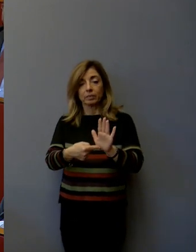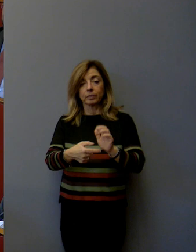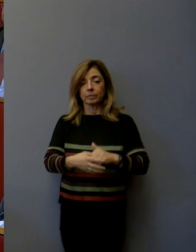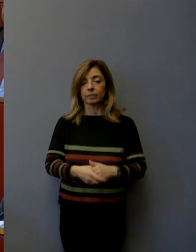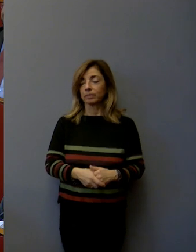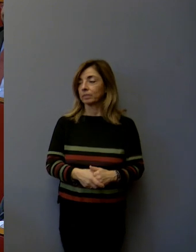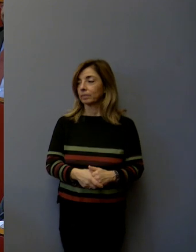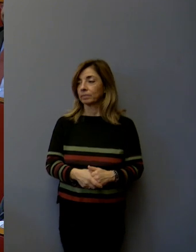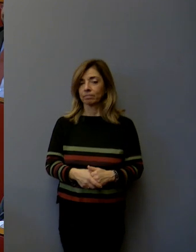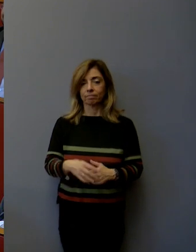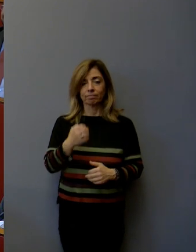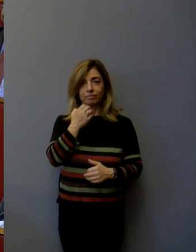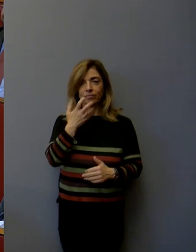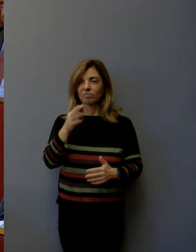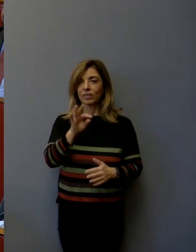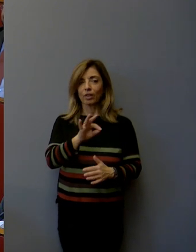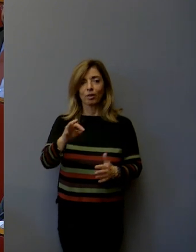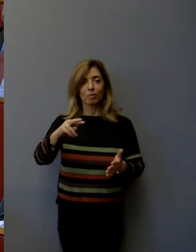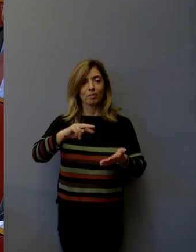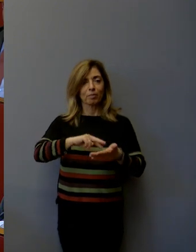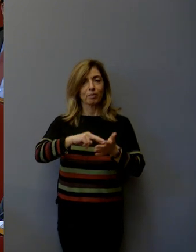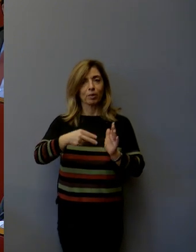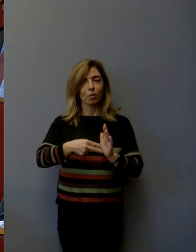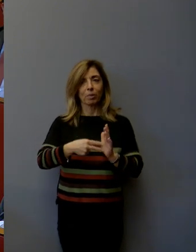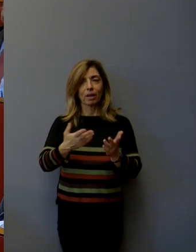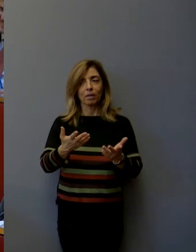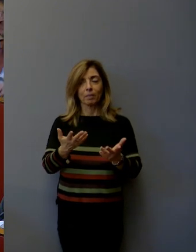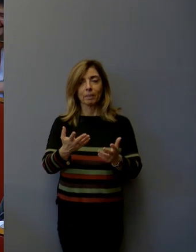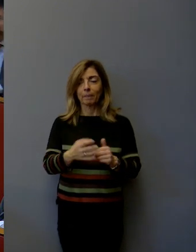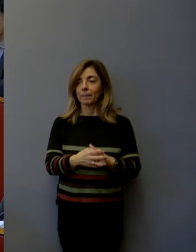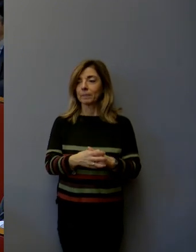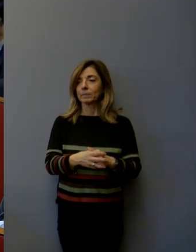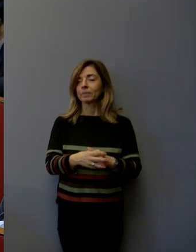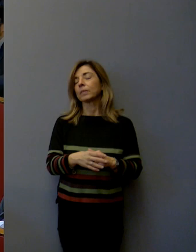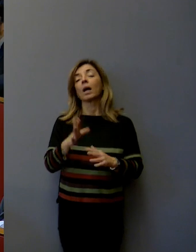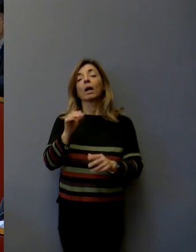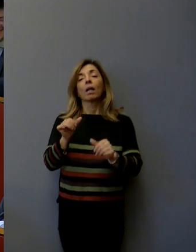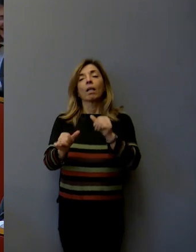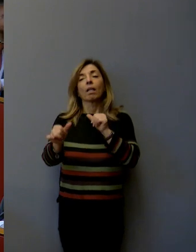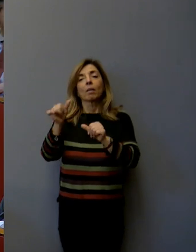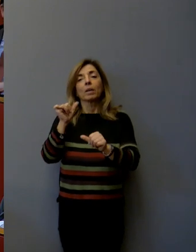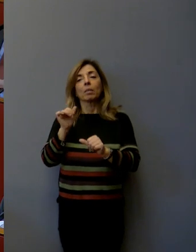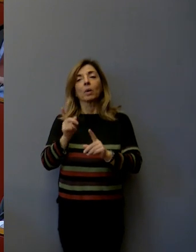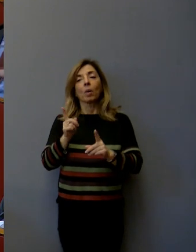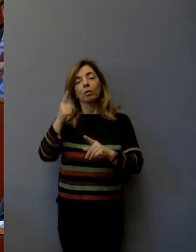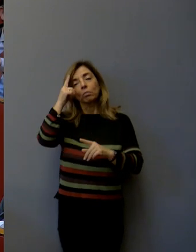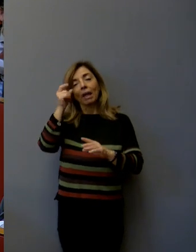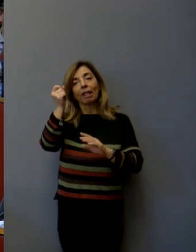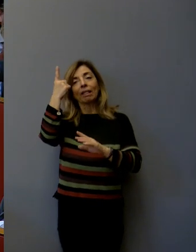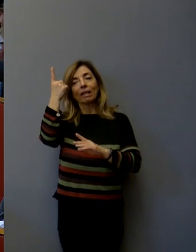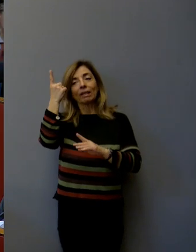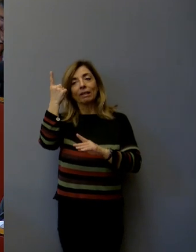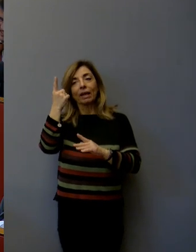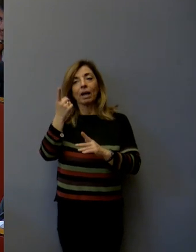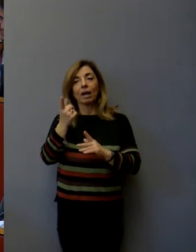diamo qualche problema di dirette Qual è la premessa il come dire l'idea che c'è dietro la